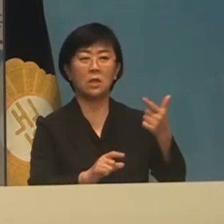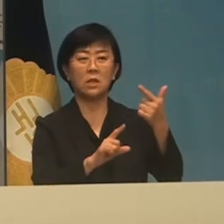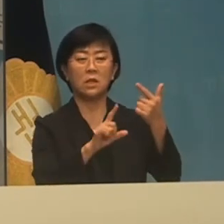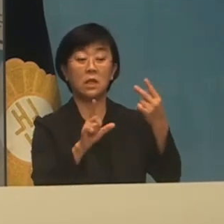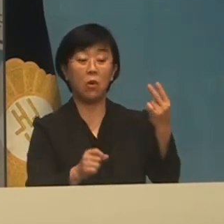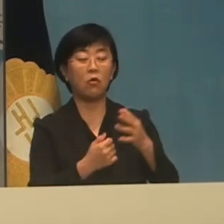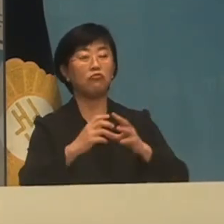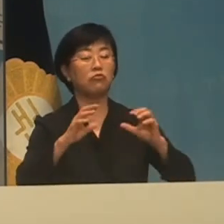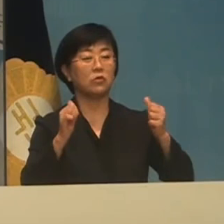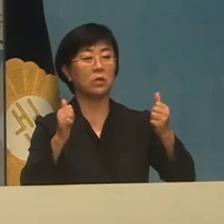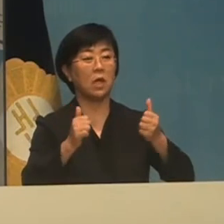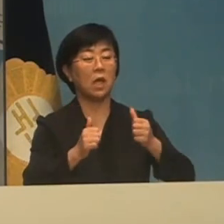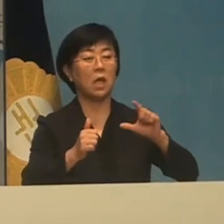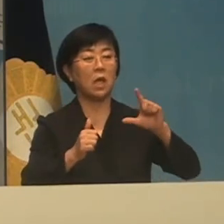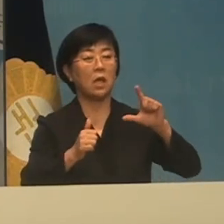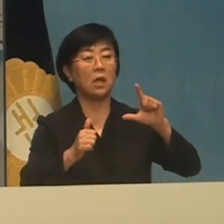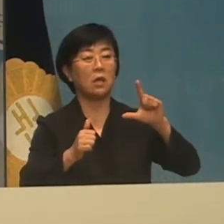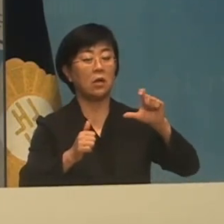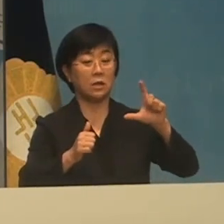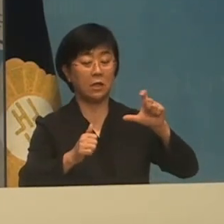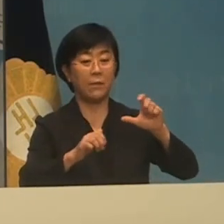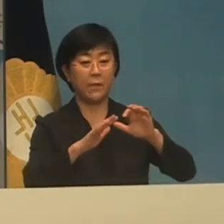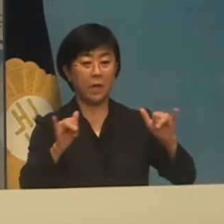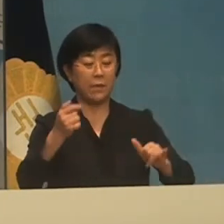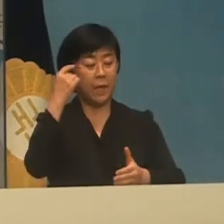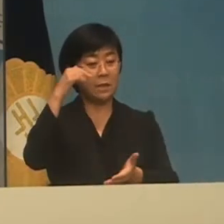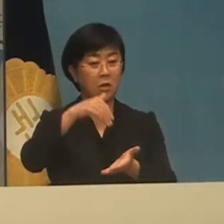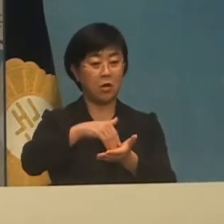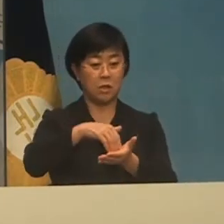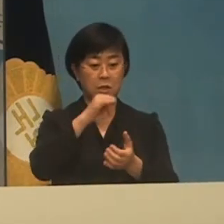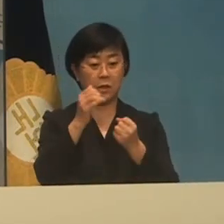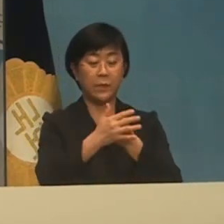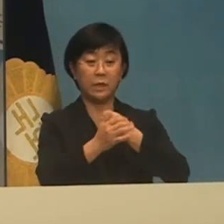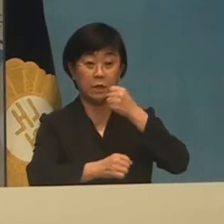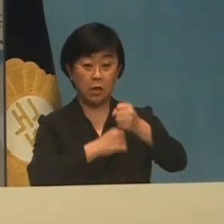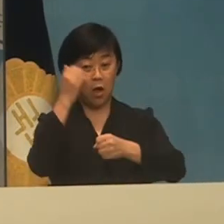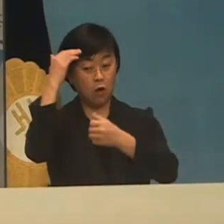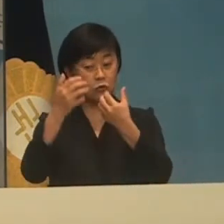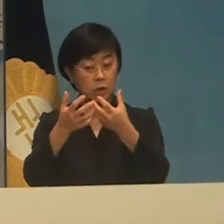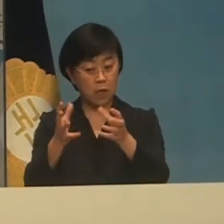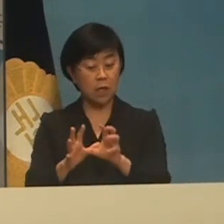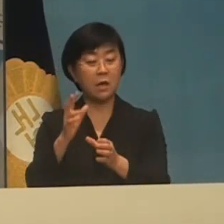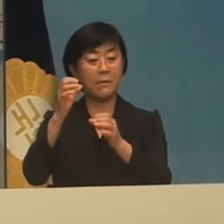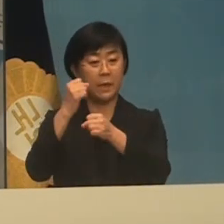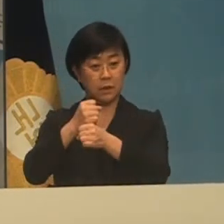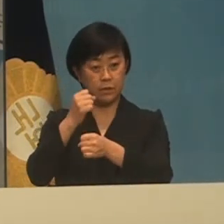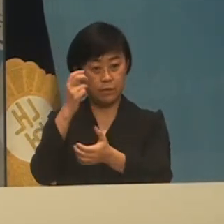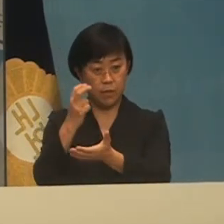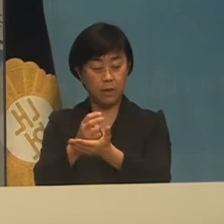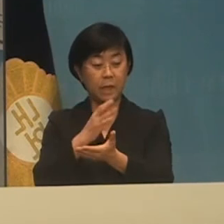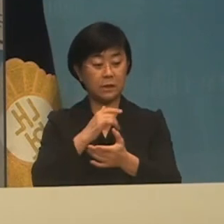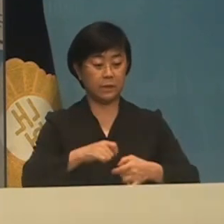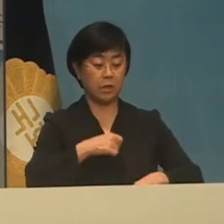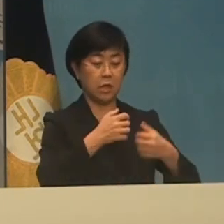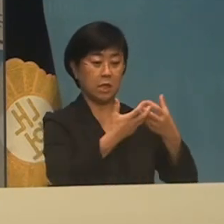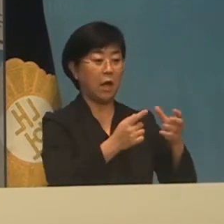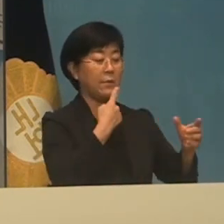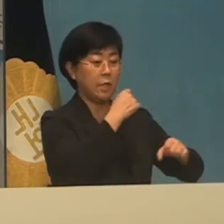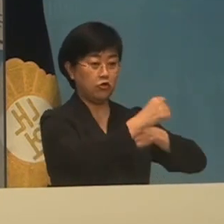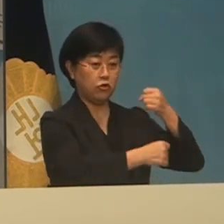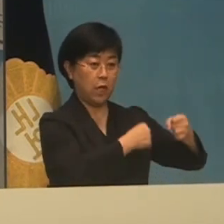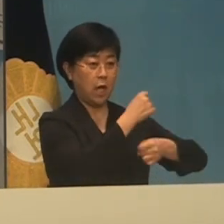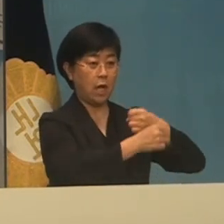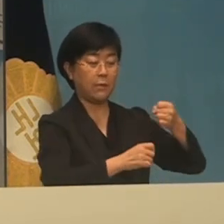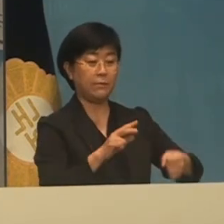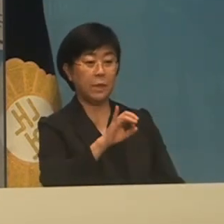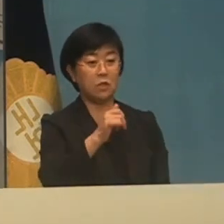제20대 국회의원 15명이 반성했습니다. 자유한국당이 주도하여 만든 법이지만 정의당, 민주당,